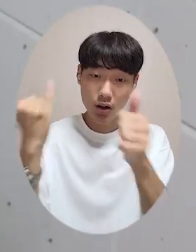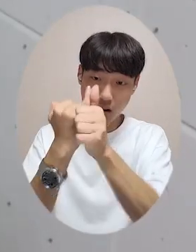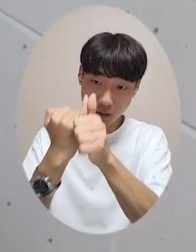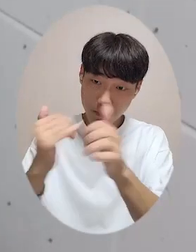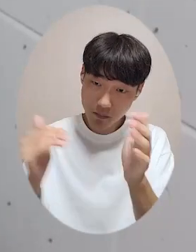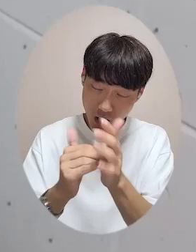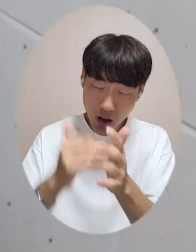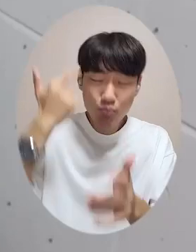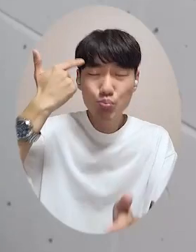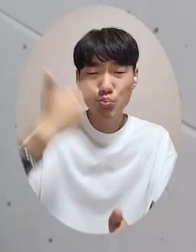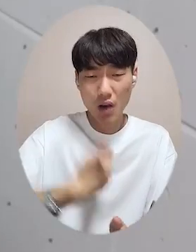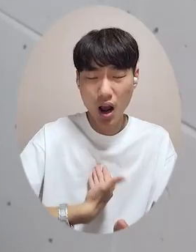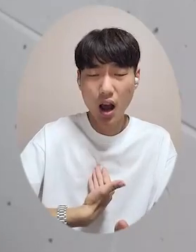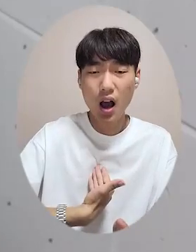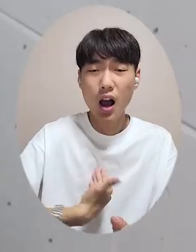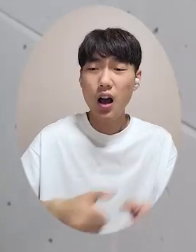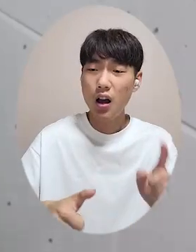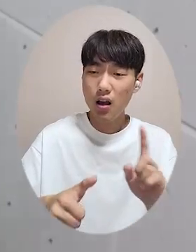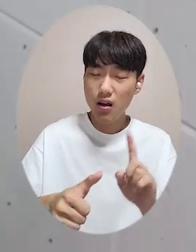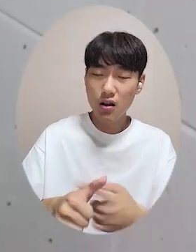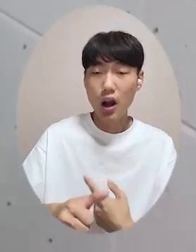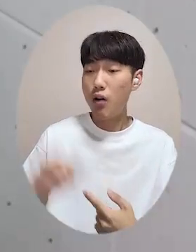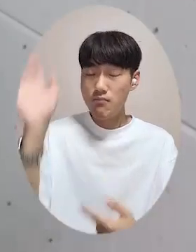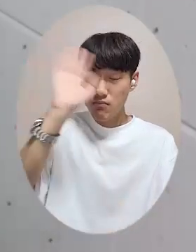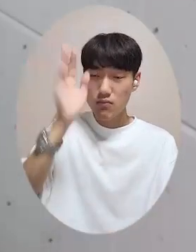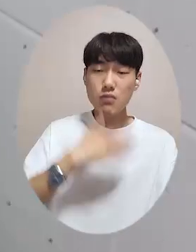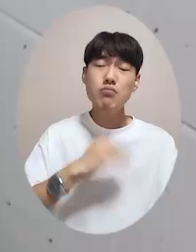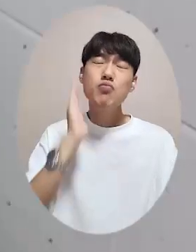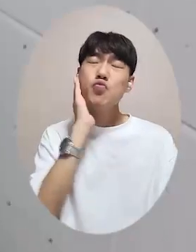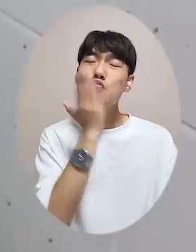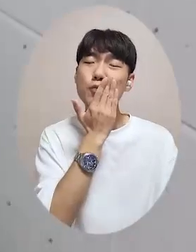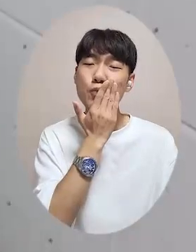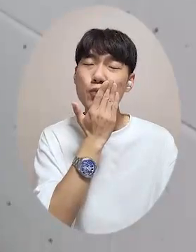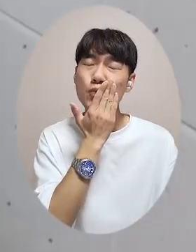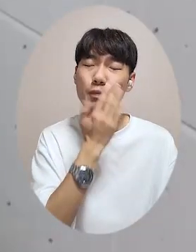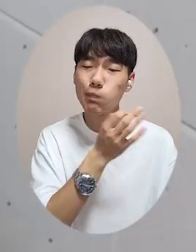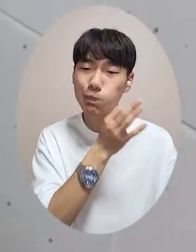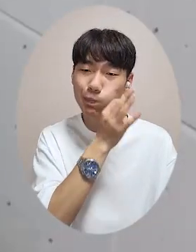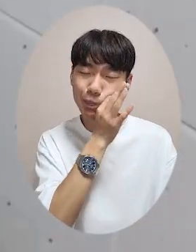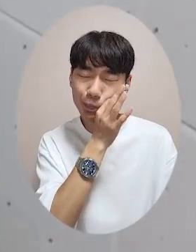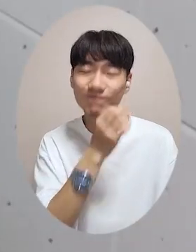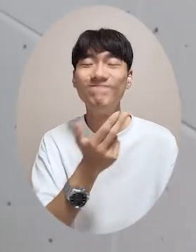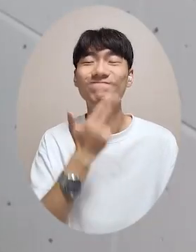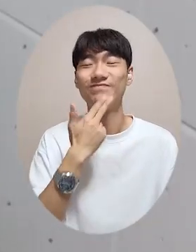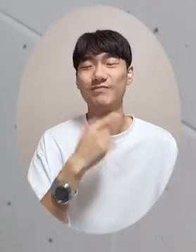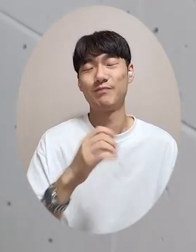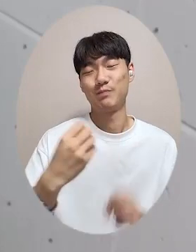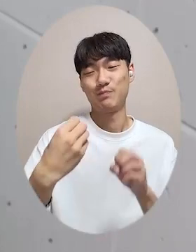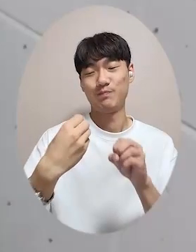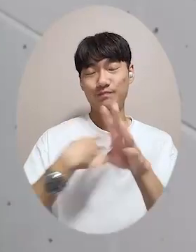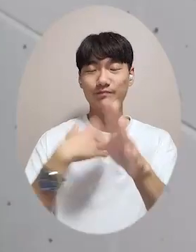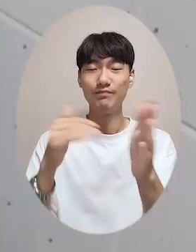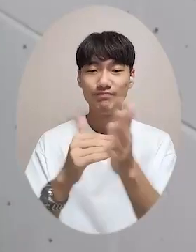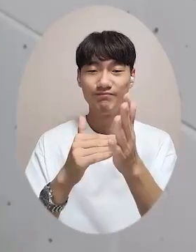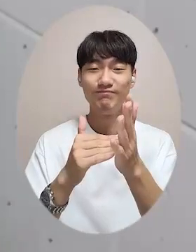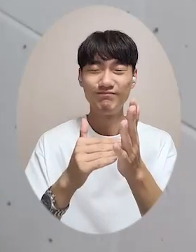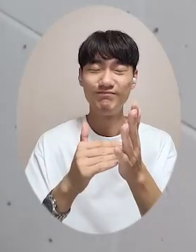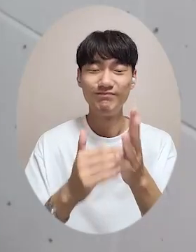부모님이 "청각장애인이야."라고 부끄럼 없이 되게 말을 많이 했어요. 그러다 보니까 이제 "본인이 뭐야?"